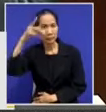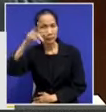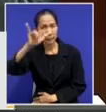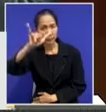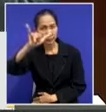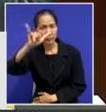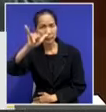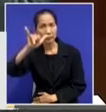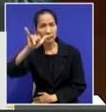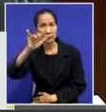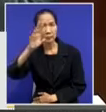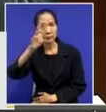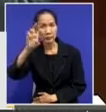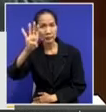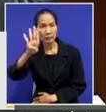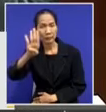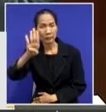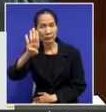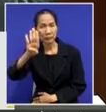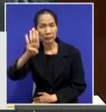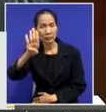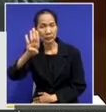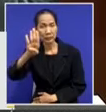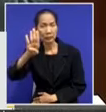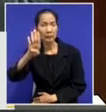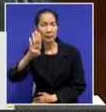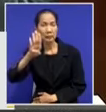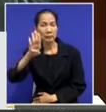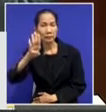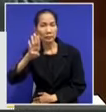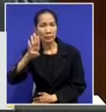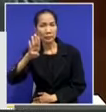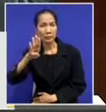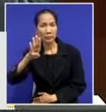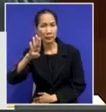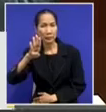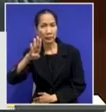ครับ 604นายสฤทธิ์บุญเนียน